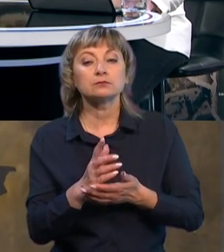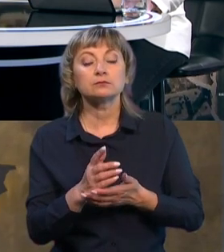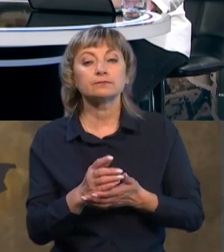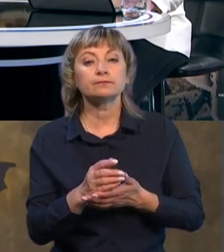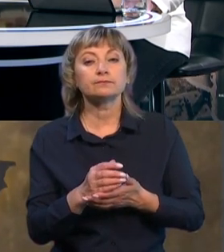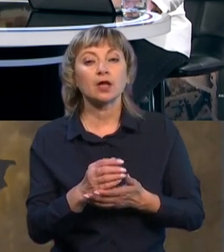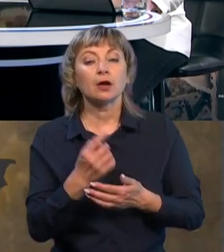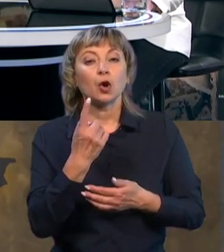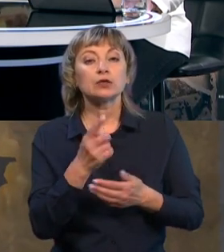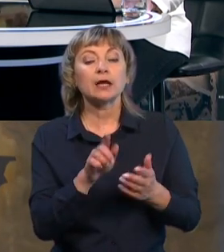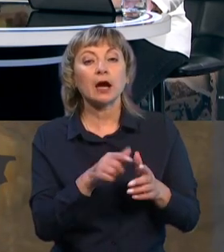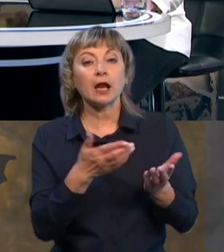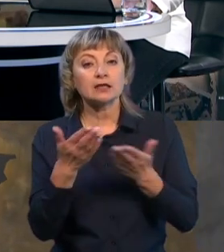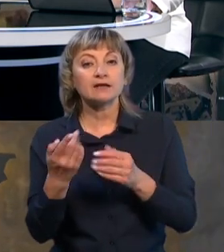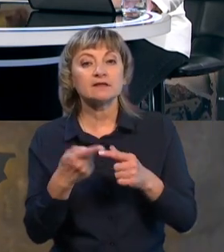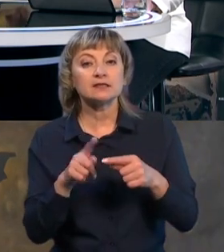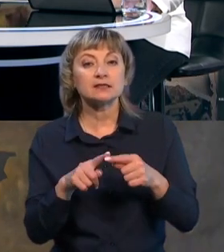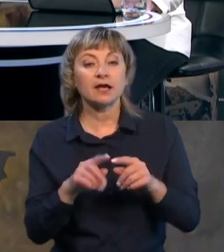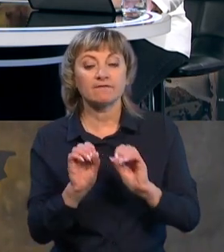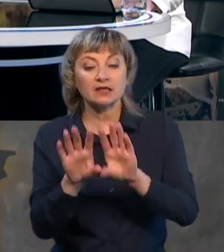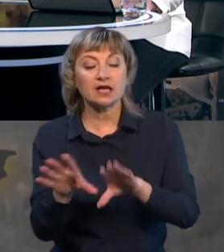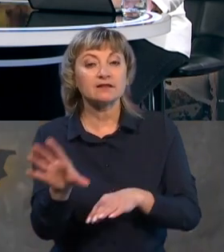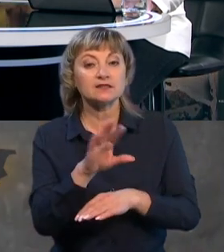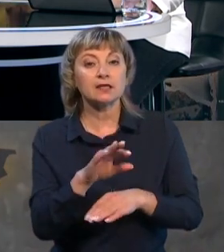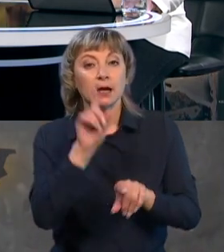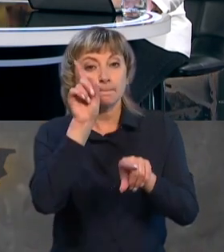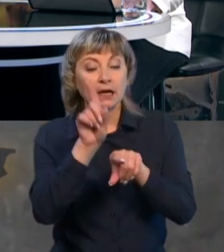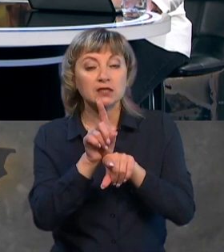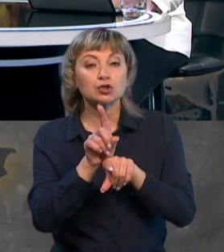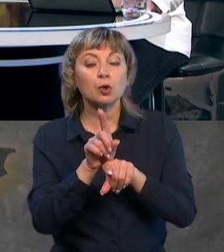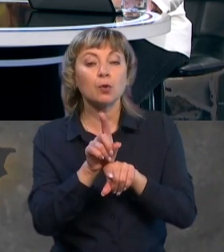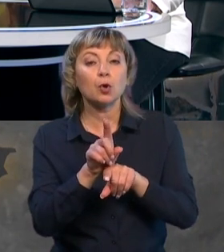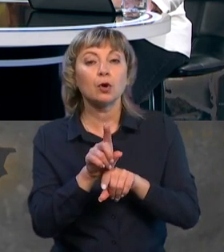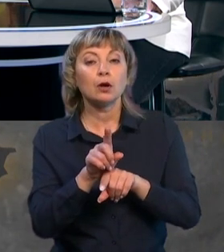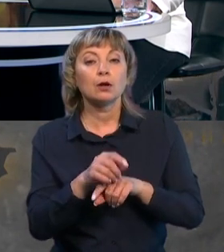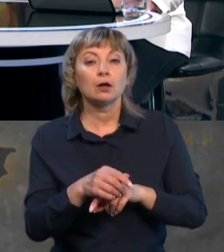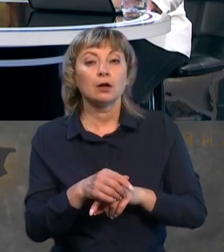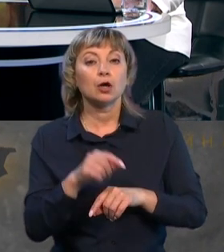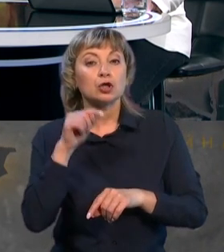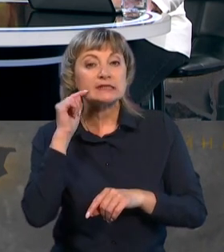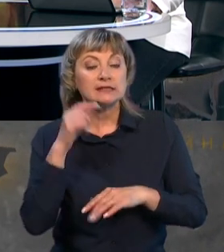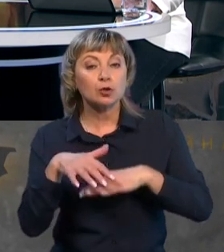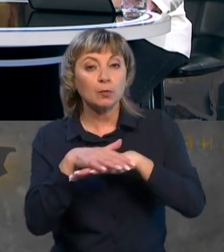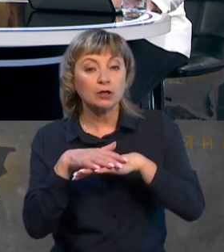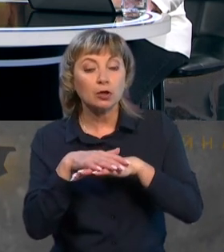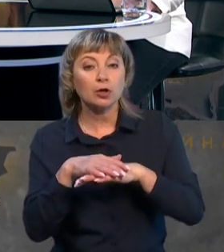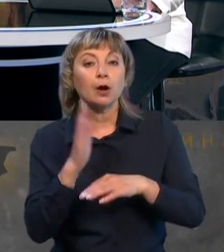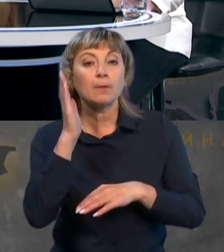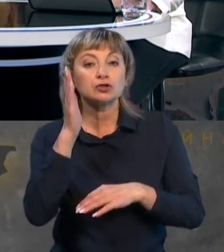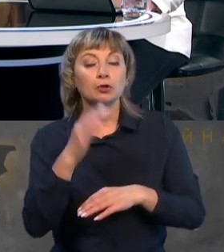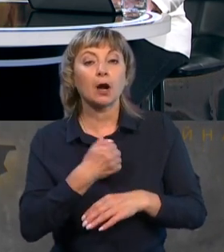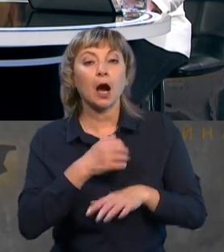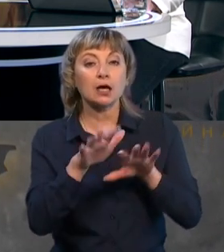одна альтернатива - це віддати все Братському російському народу потенційного